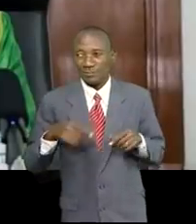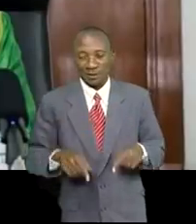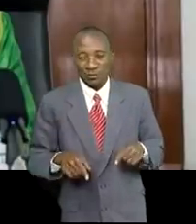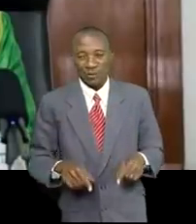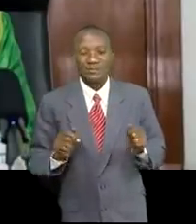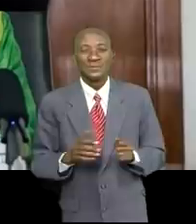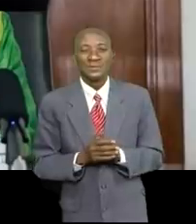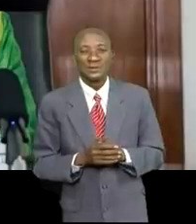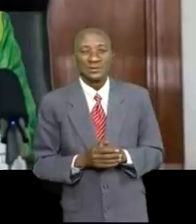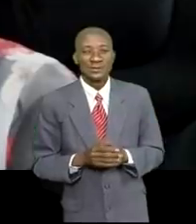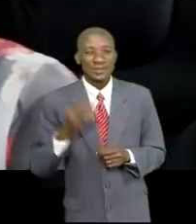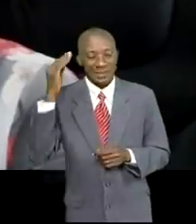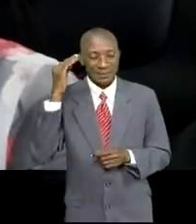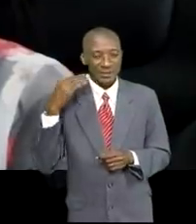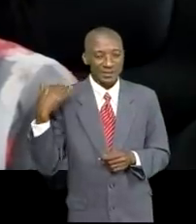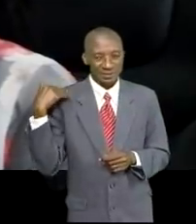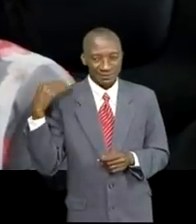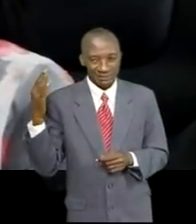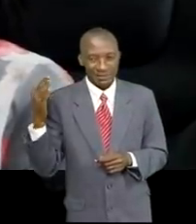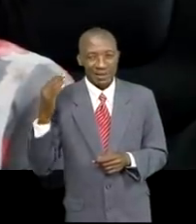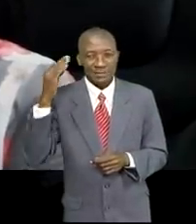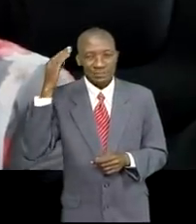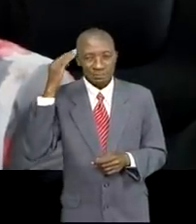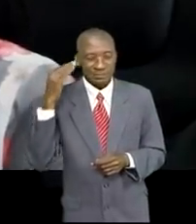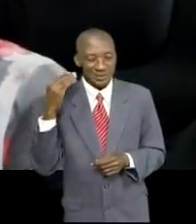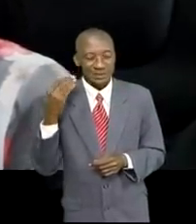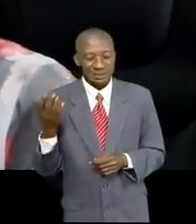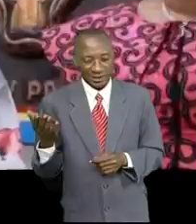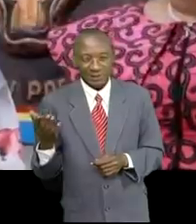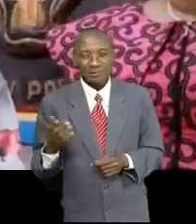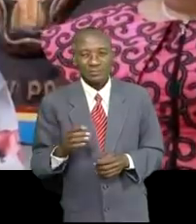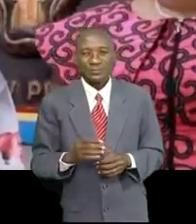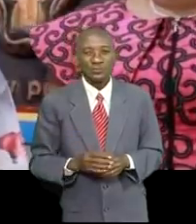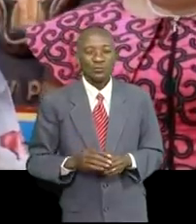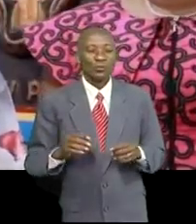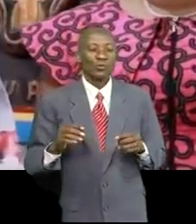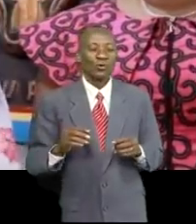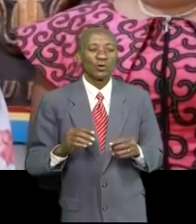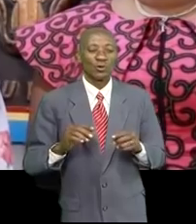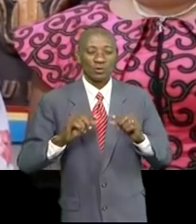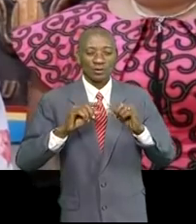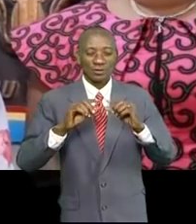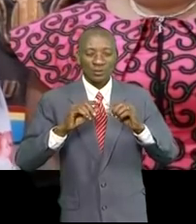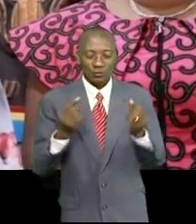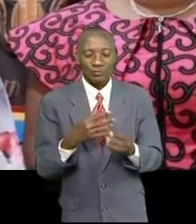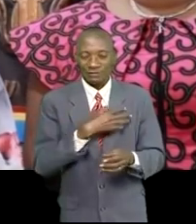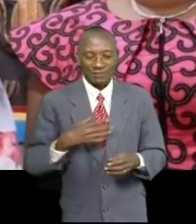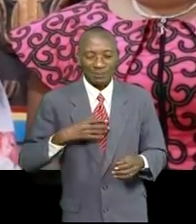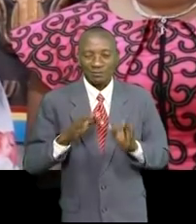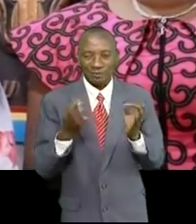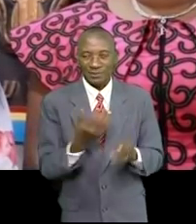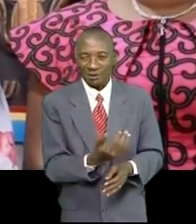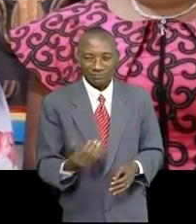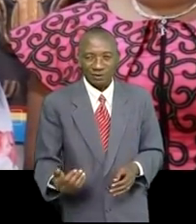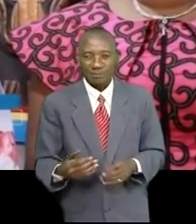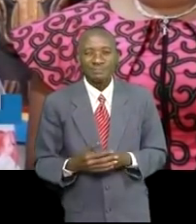la ministre d'État en charge du portefeuille à s'investir pour la concrétisation de ce projet. Tant qu'il y a ces